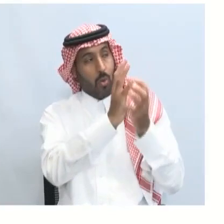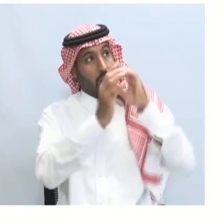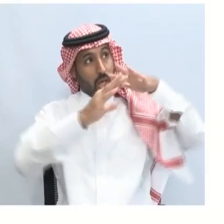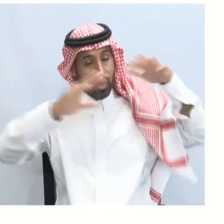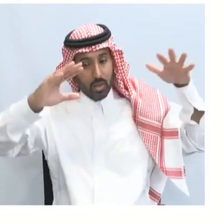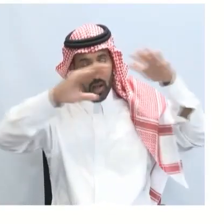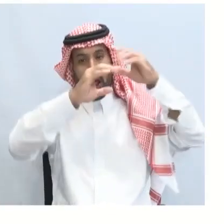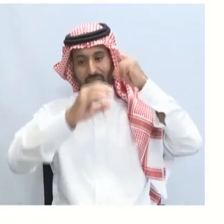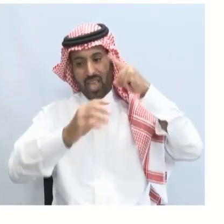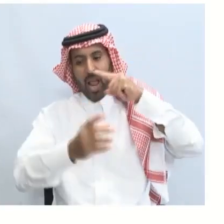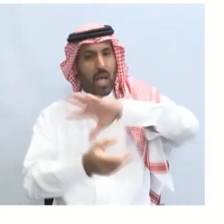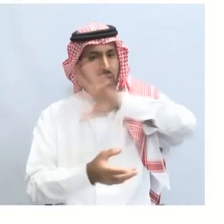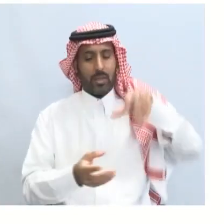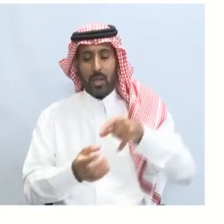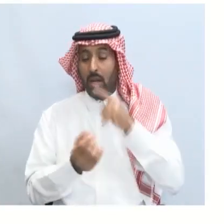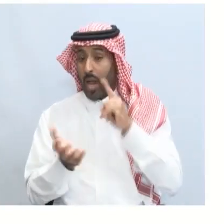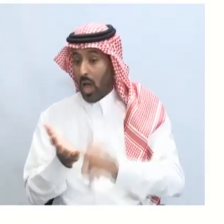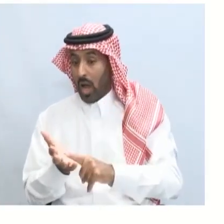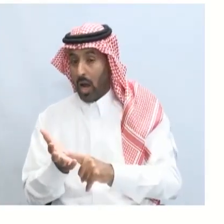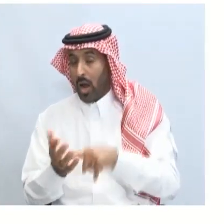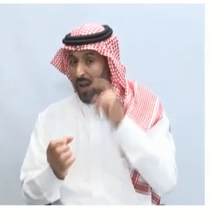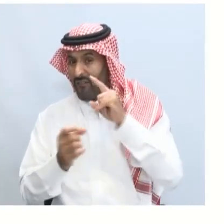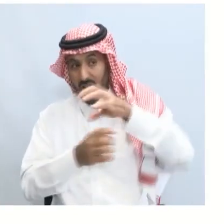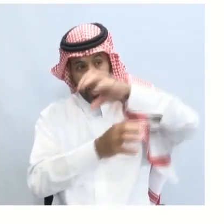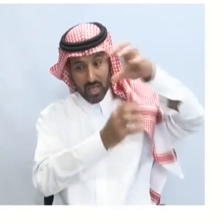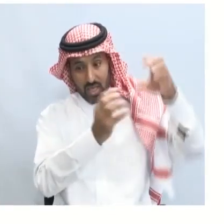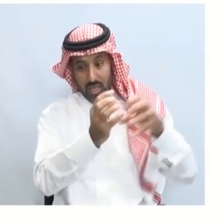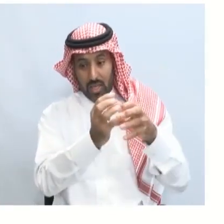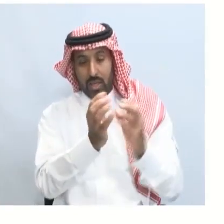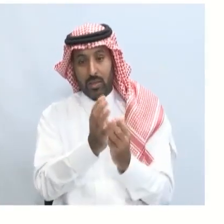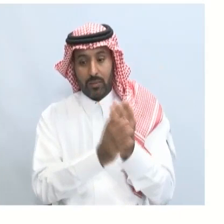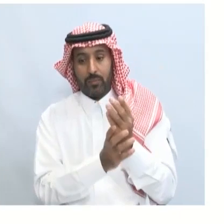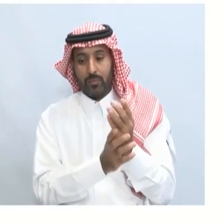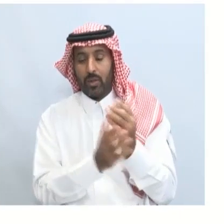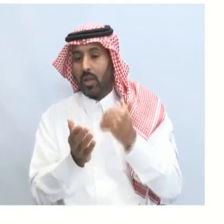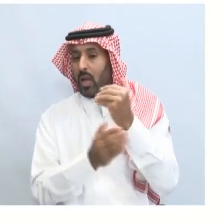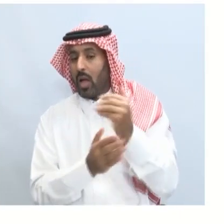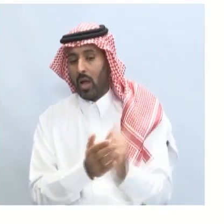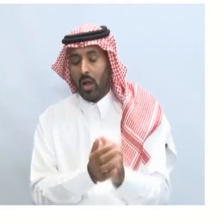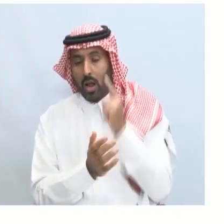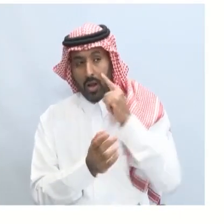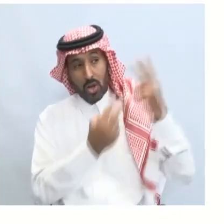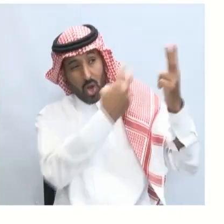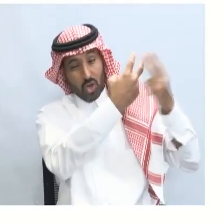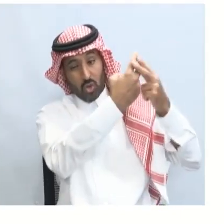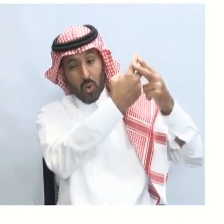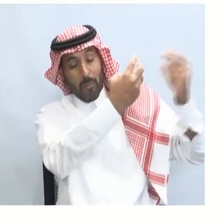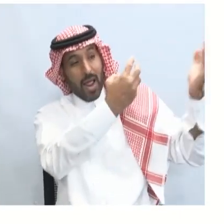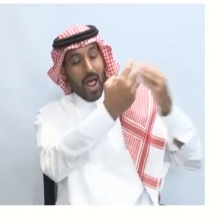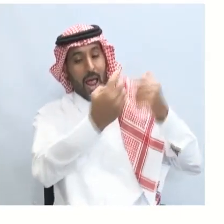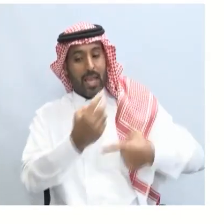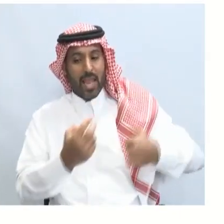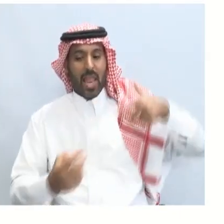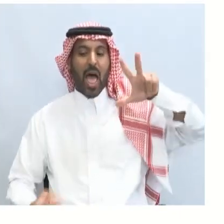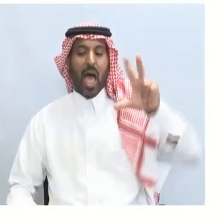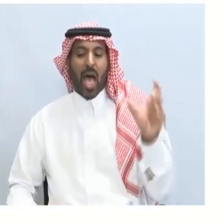العامه بعد ذلك تطرقنا الى حقائق فلكيه وكذلك تطرقنا الى النجم النيتروني